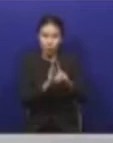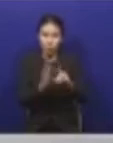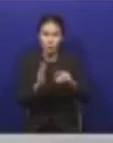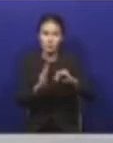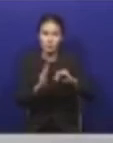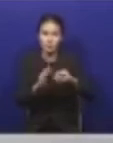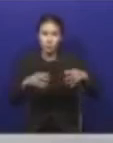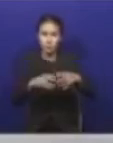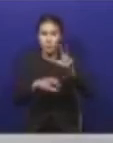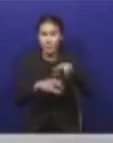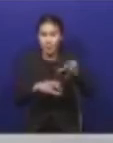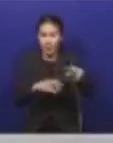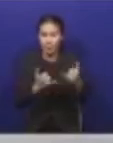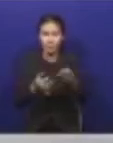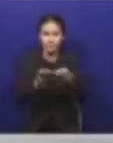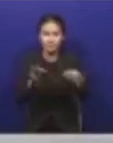ผมขอแปรญัตติ